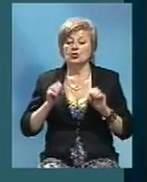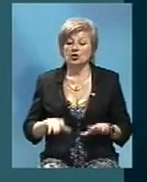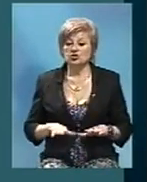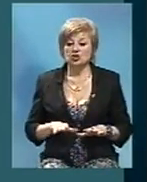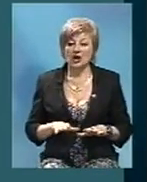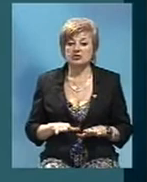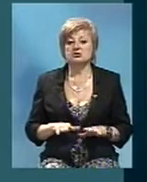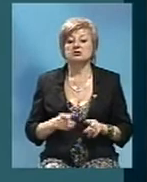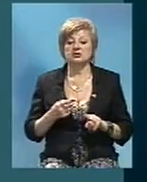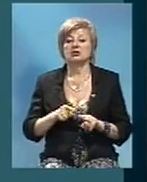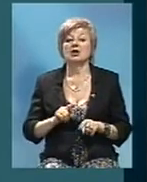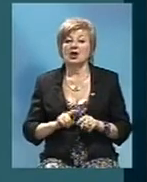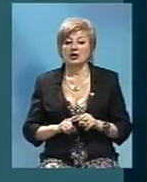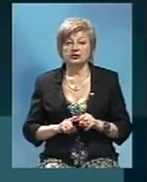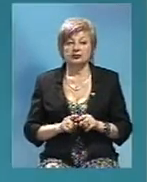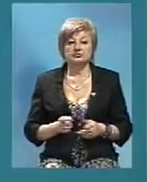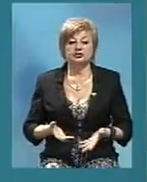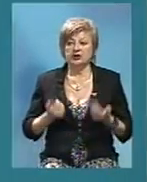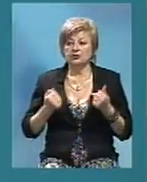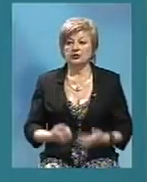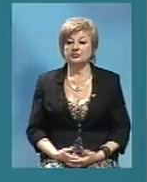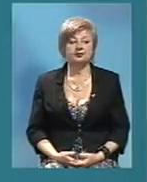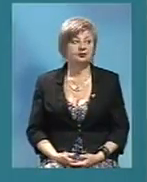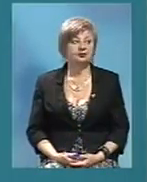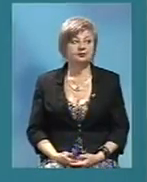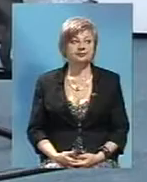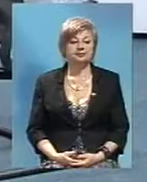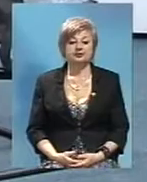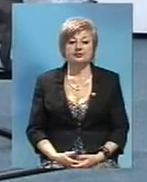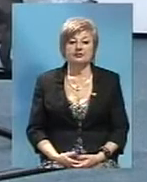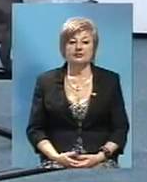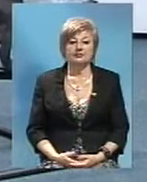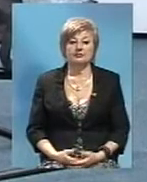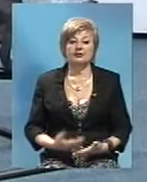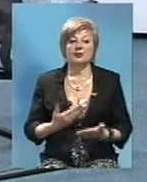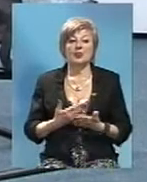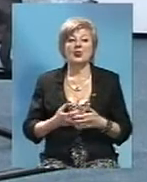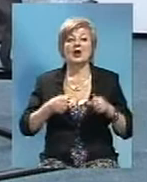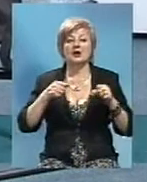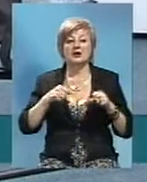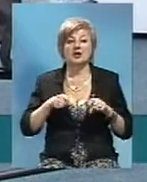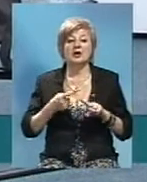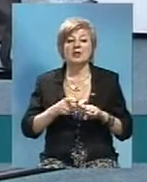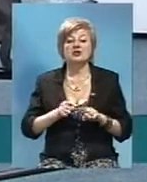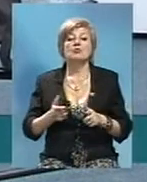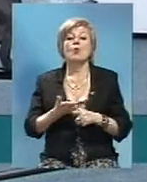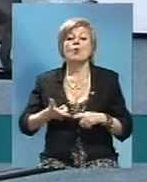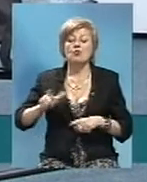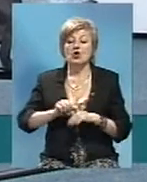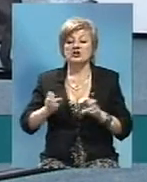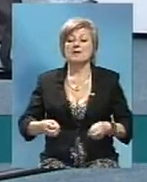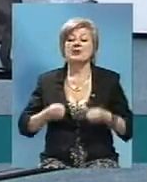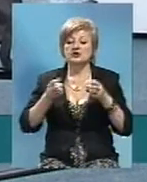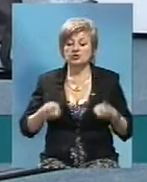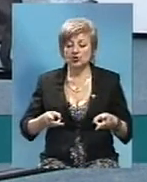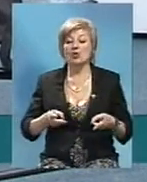розповсюджується на територію міста. До речі, правоохоронці підтверджують, що більшість злочинів, в тому